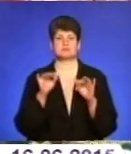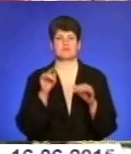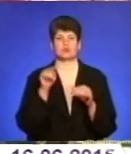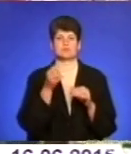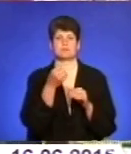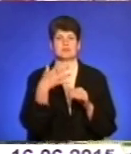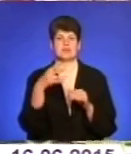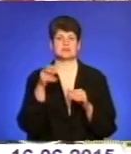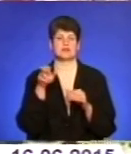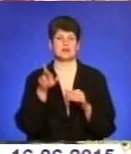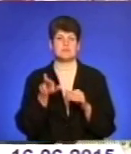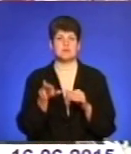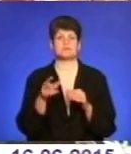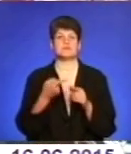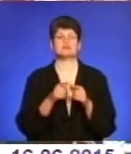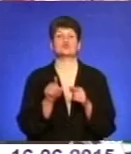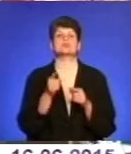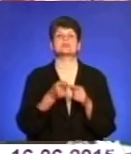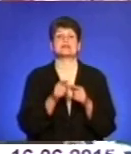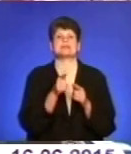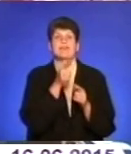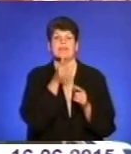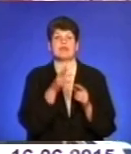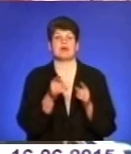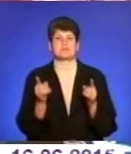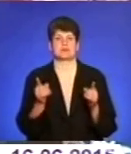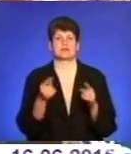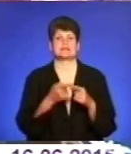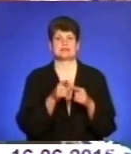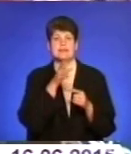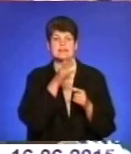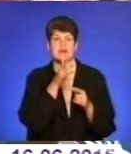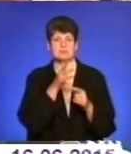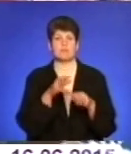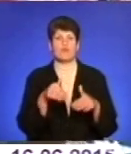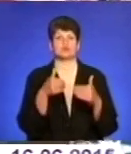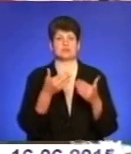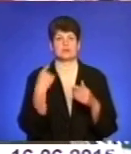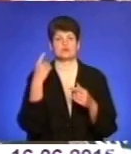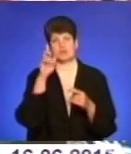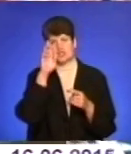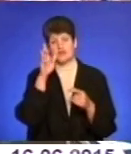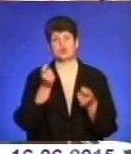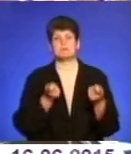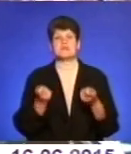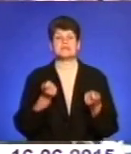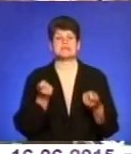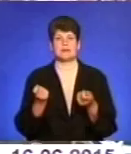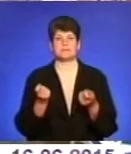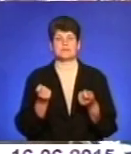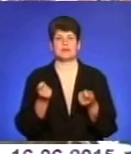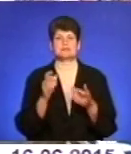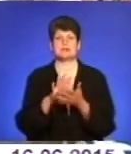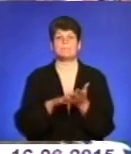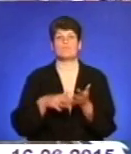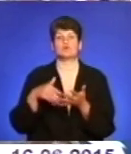15 липня, це що це за термін? Це термін подання від обласної державної адміністрації за